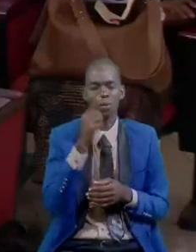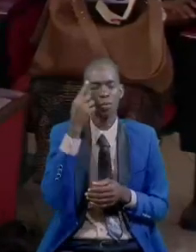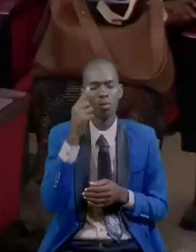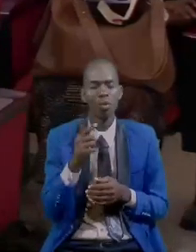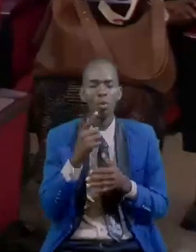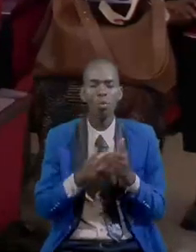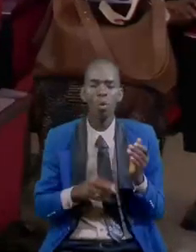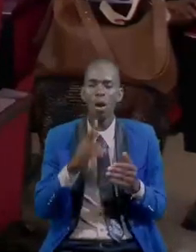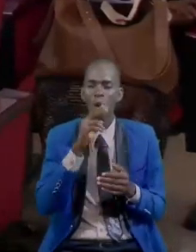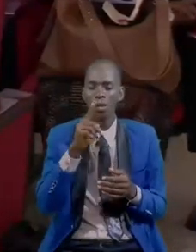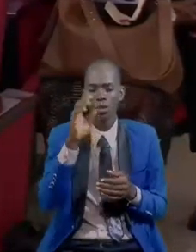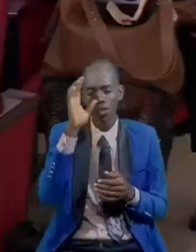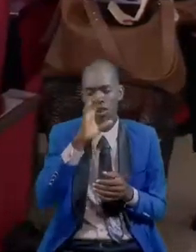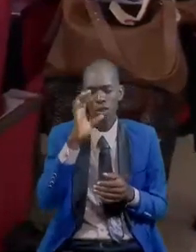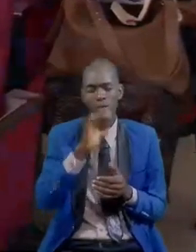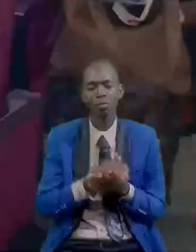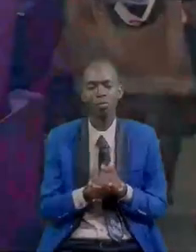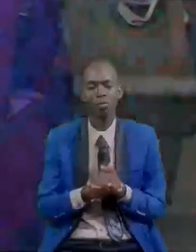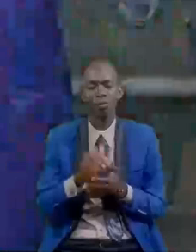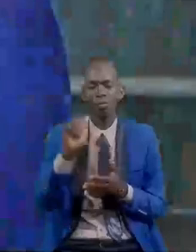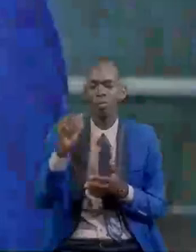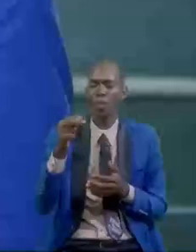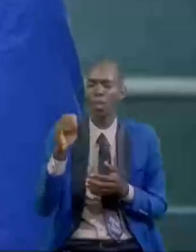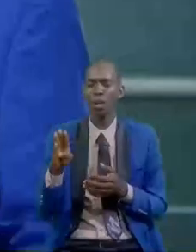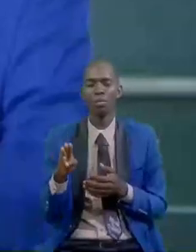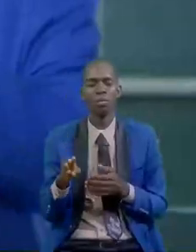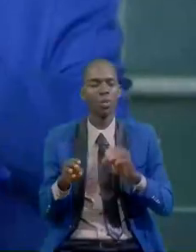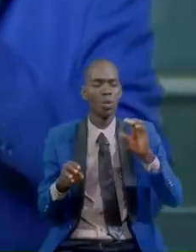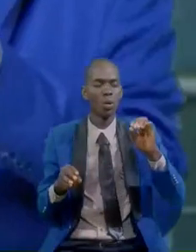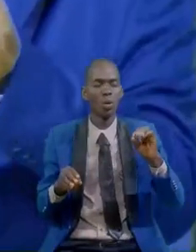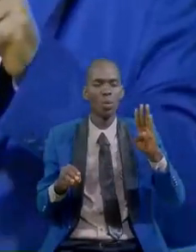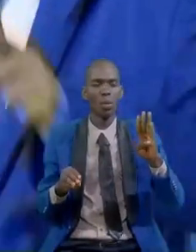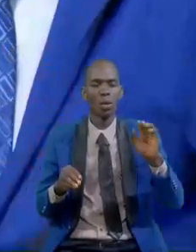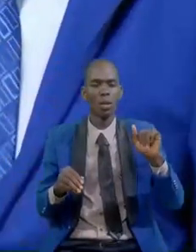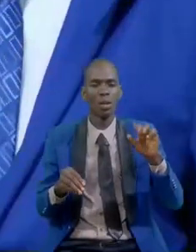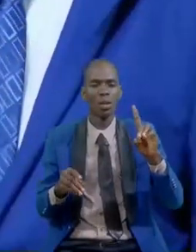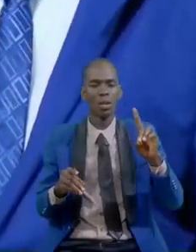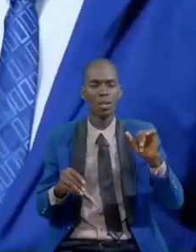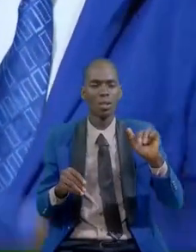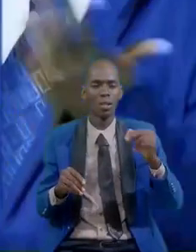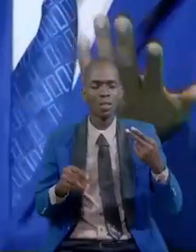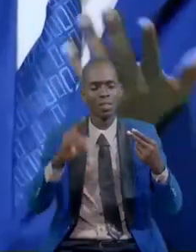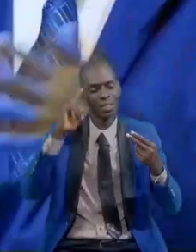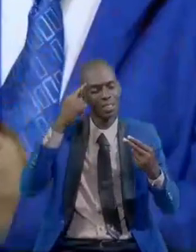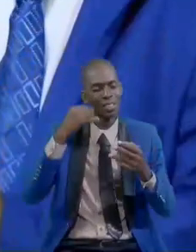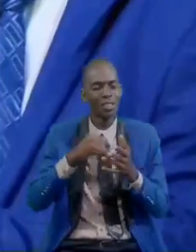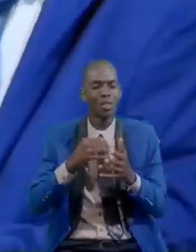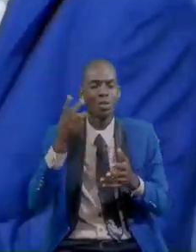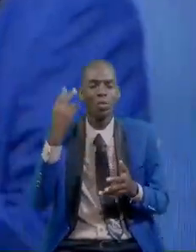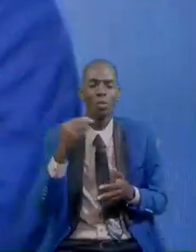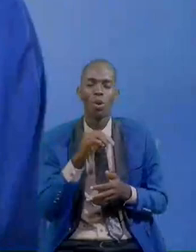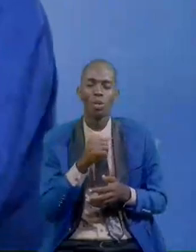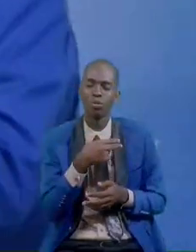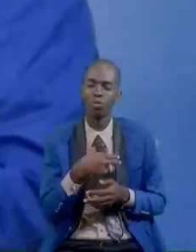Qu'est-ce que tu cherches? Achab, Abdias. Ils ont cherché, mais leur recherche était une recherche